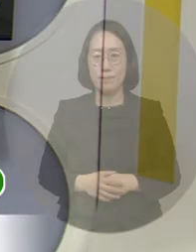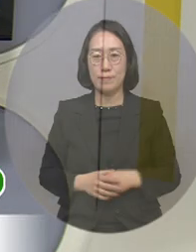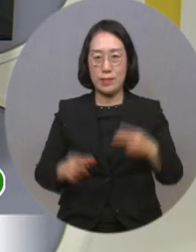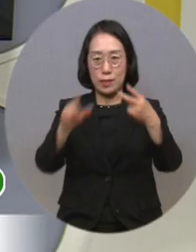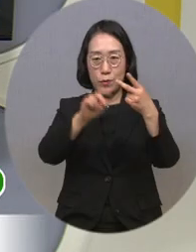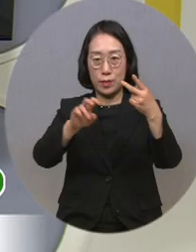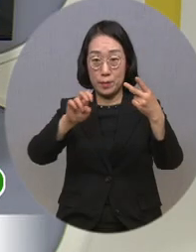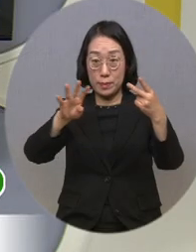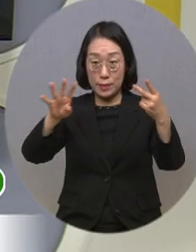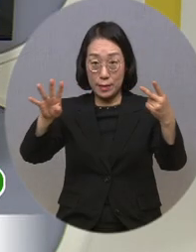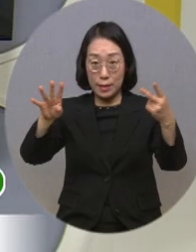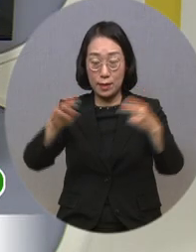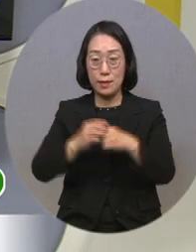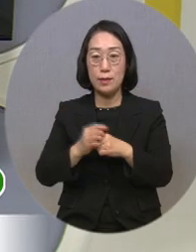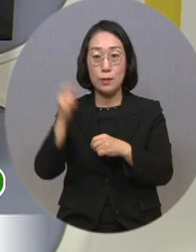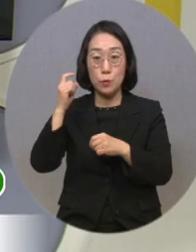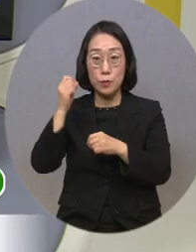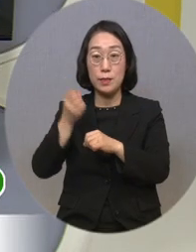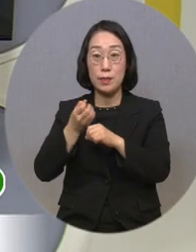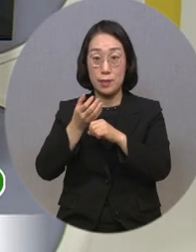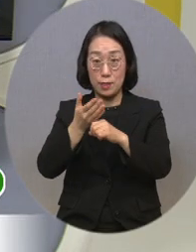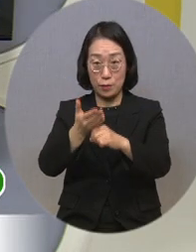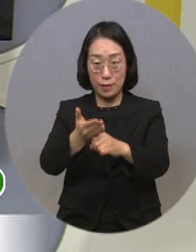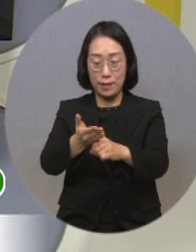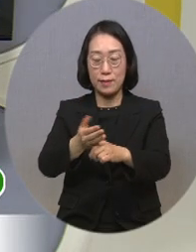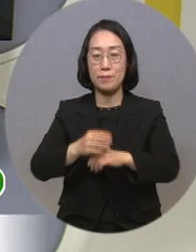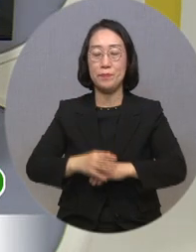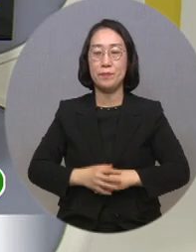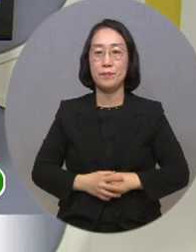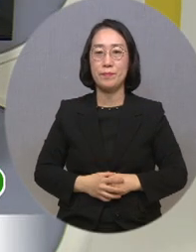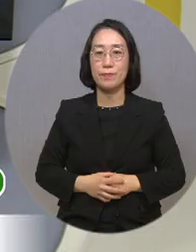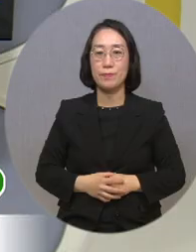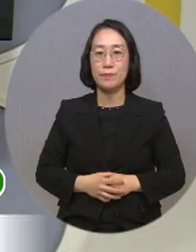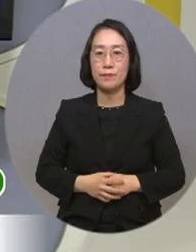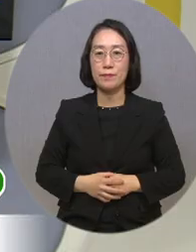2월 24일 목요일 만만한 뉴스는 지역 네트워크 소식으로 함께합니다.